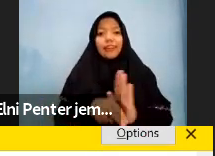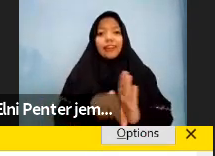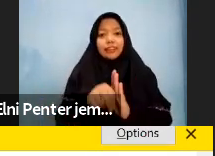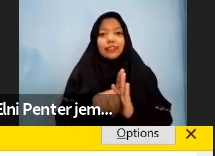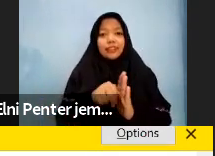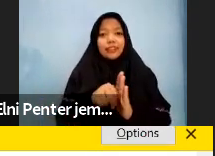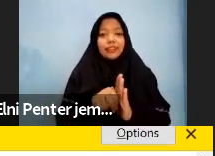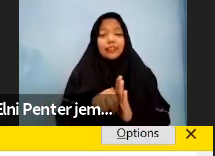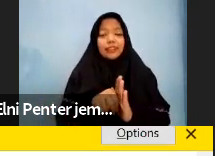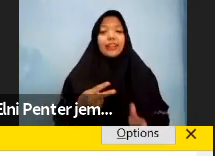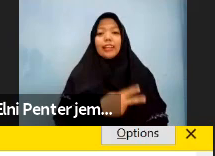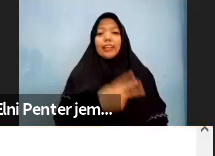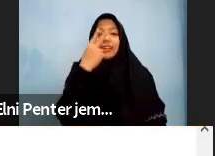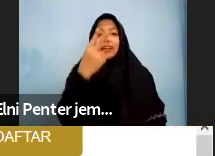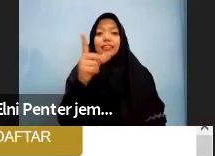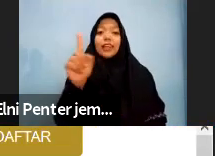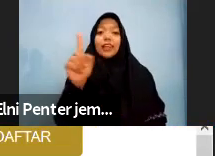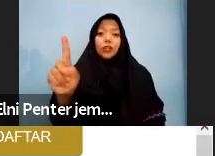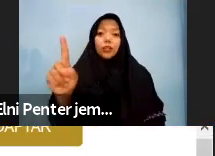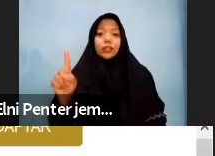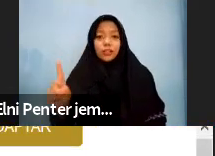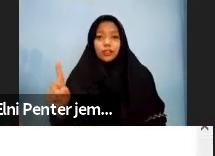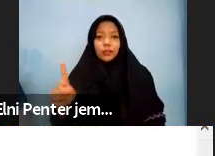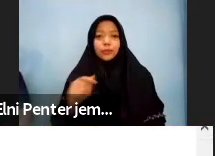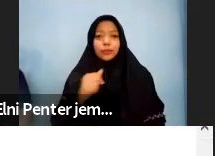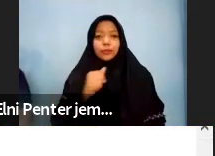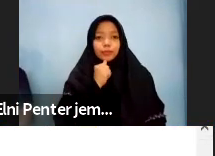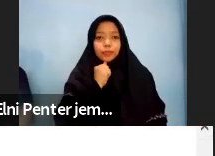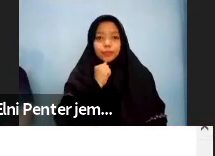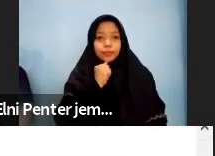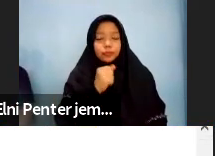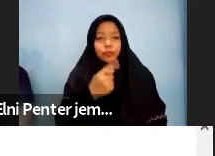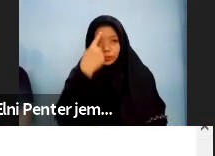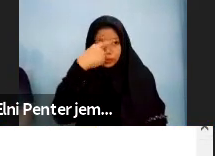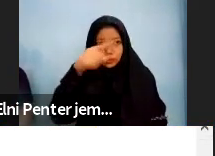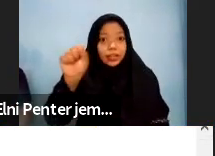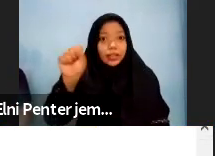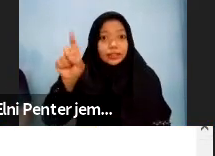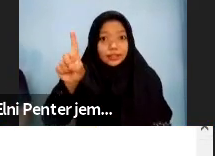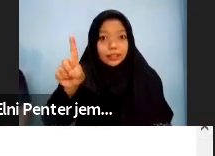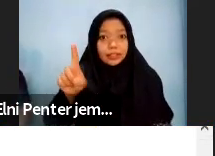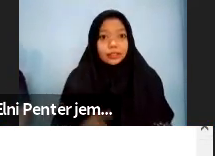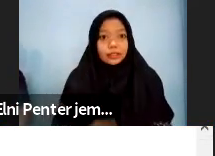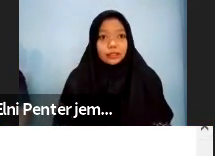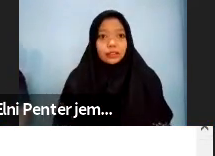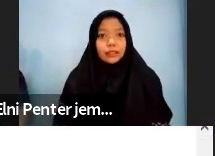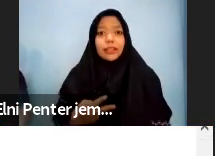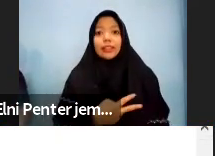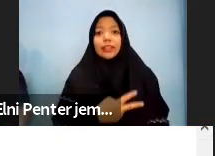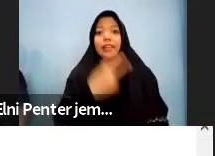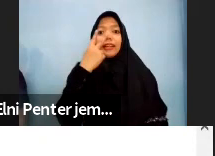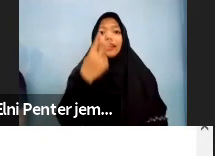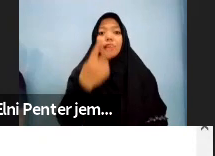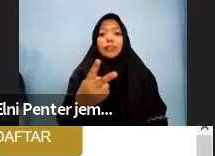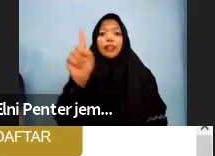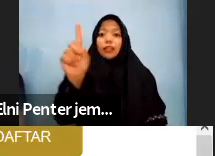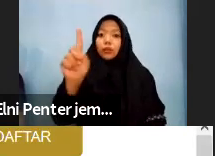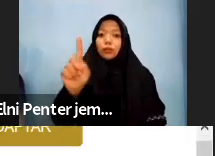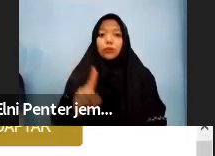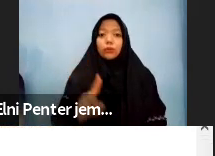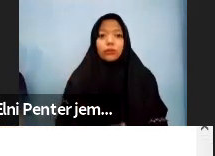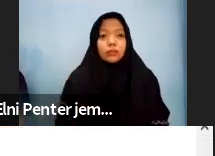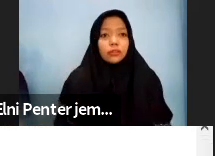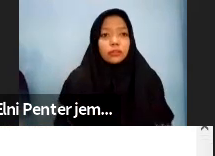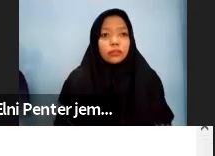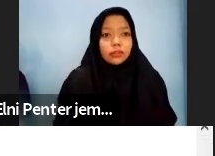lihat satu-satu aja ini Yang ke SD kalau yang ke SD ini kita lihat satu aja Saya coba masuk